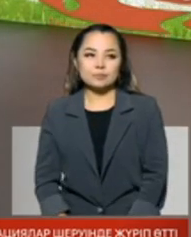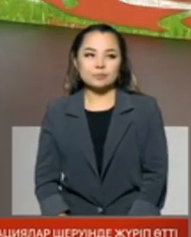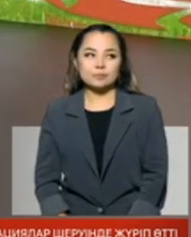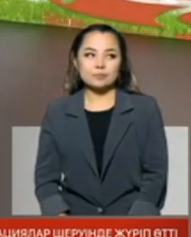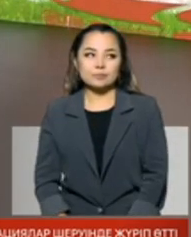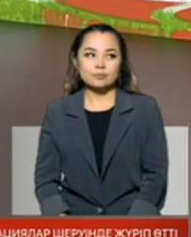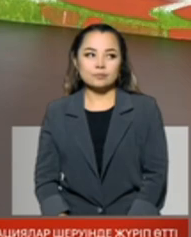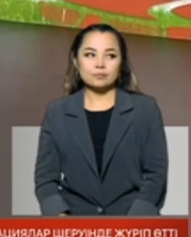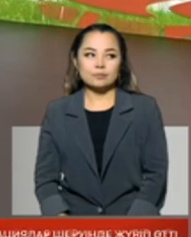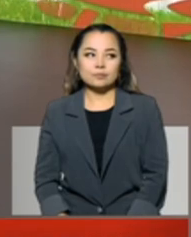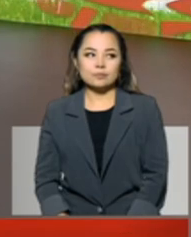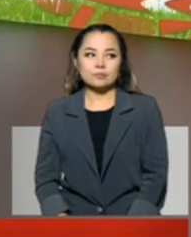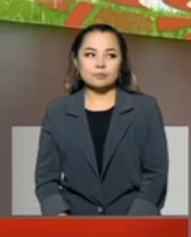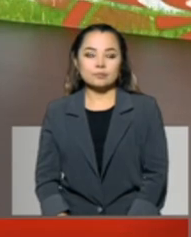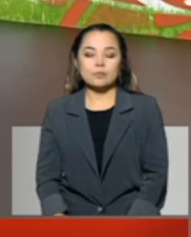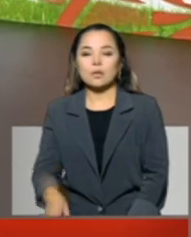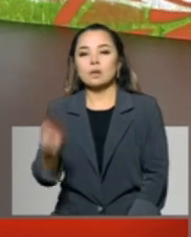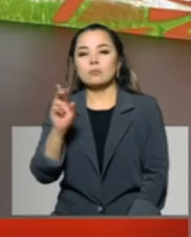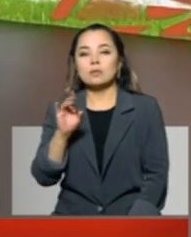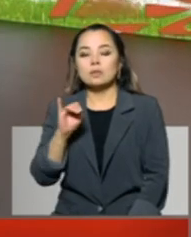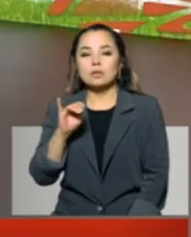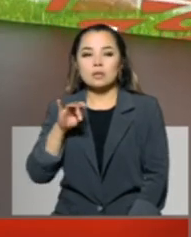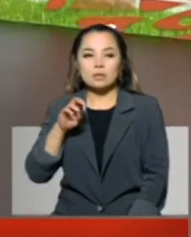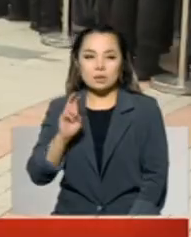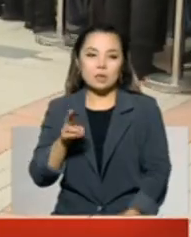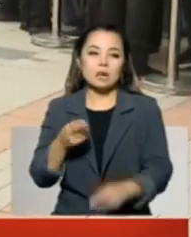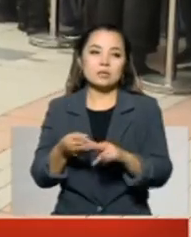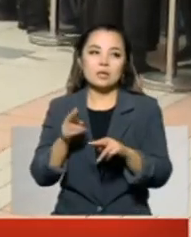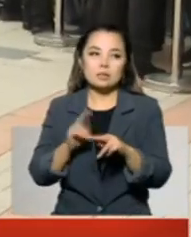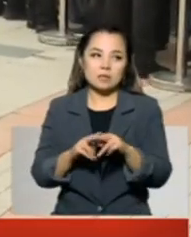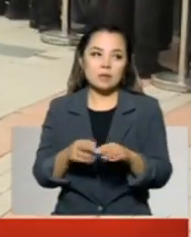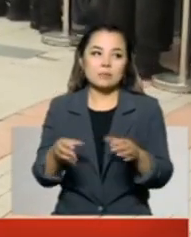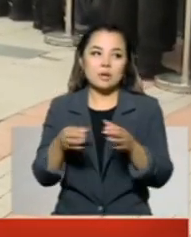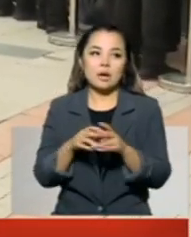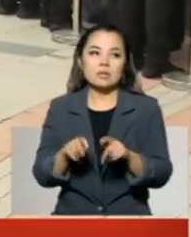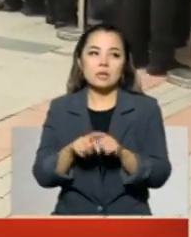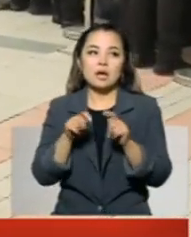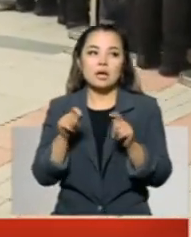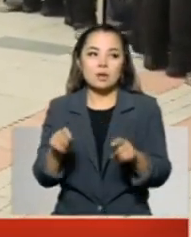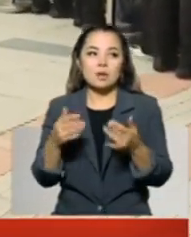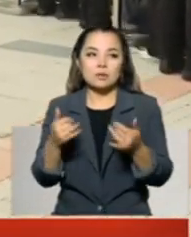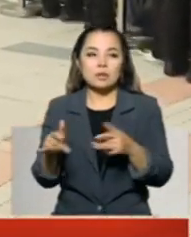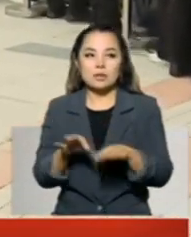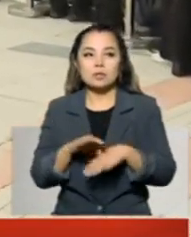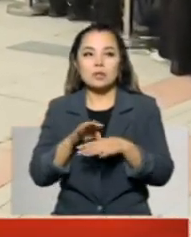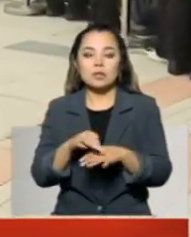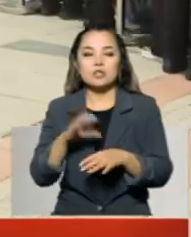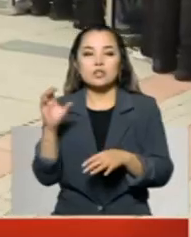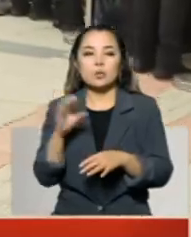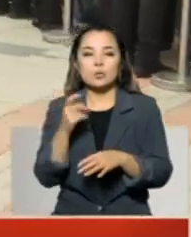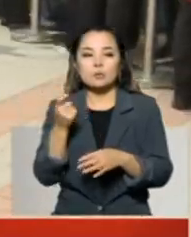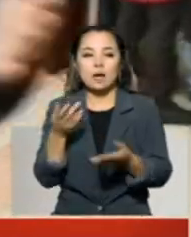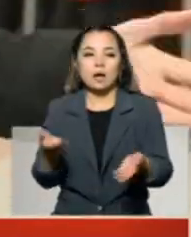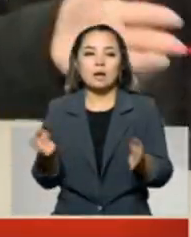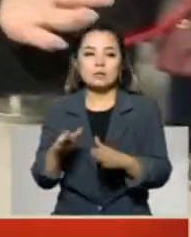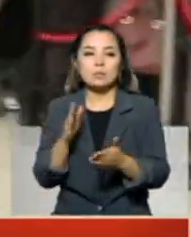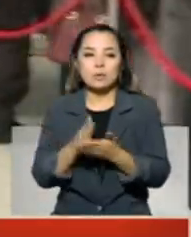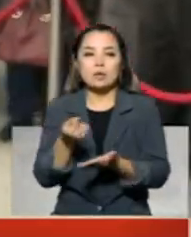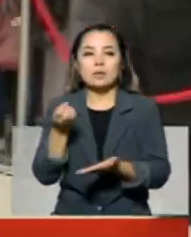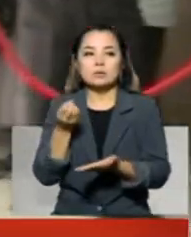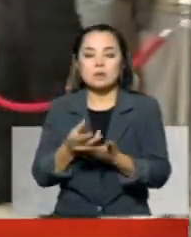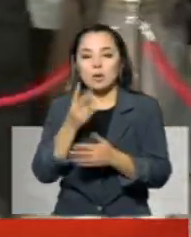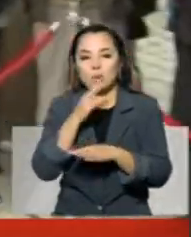Самал. Бірлік керуенінің салтанатты ашылу рәсіміне міне санаулы секундтар ғана қалды. Міне